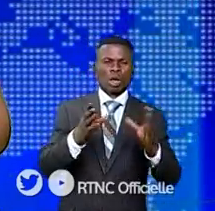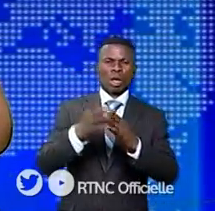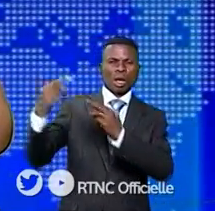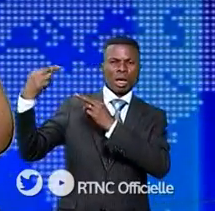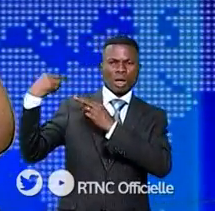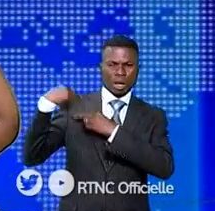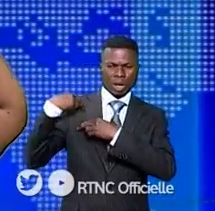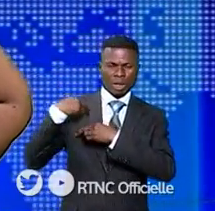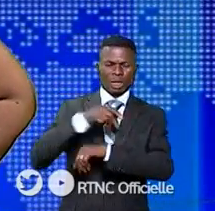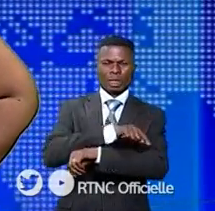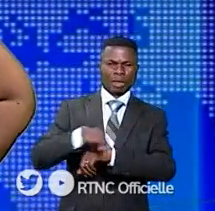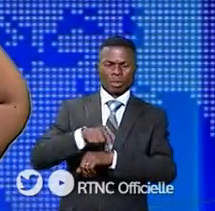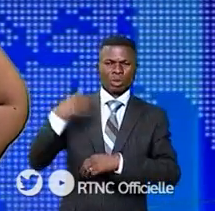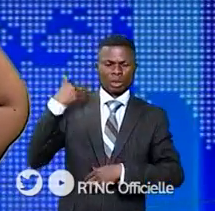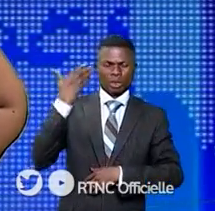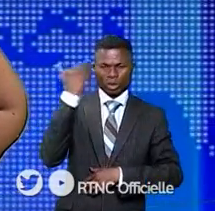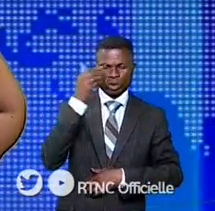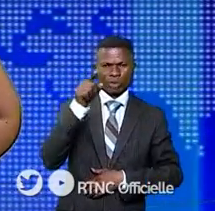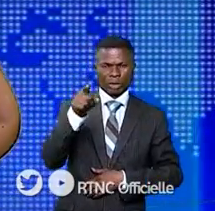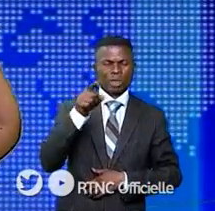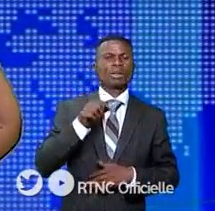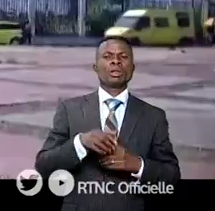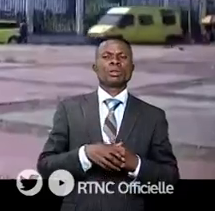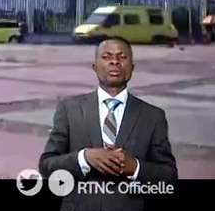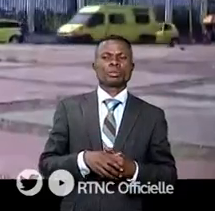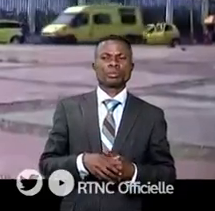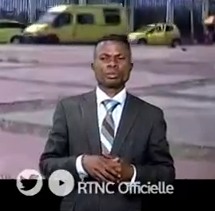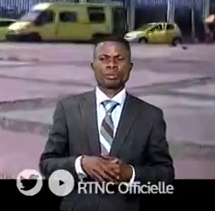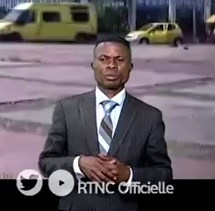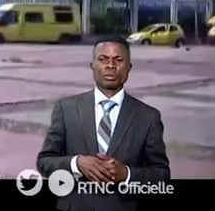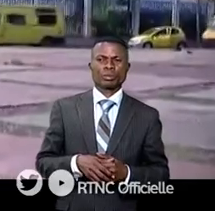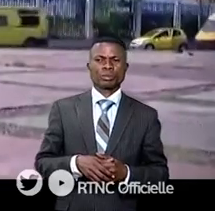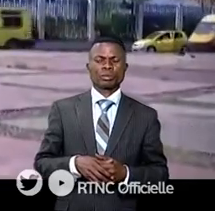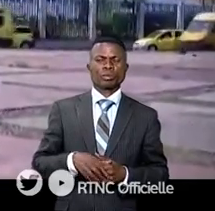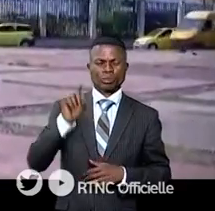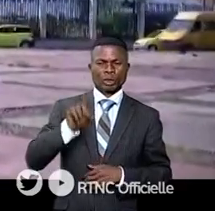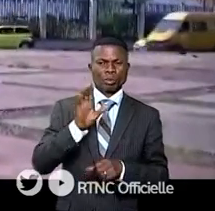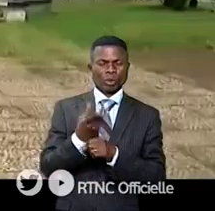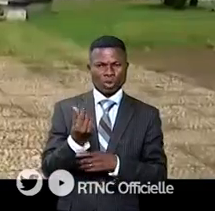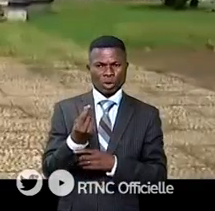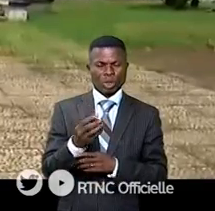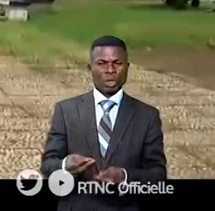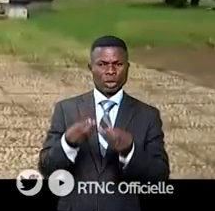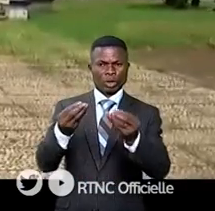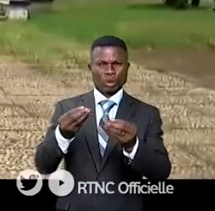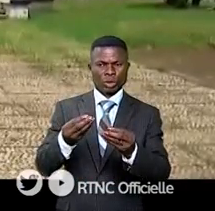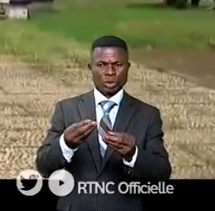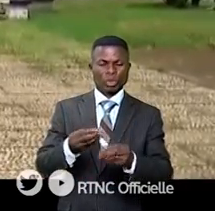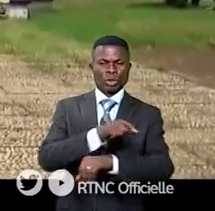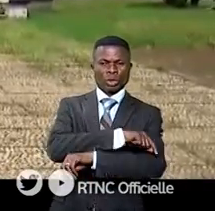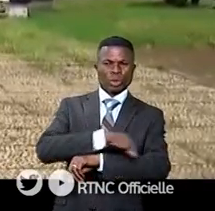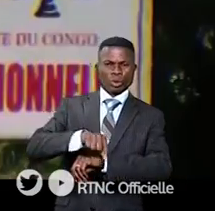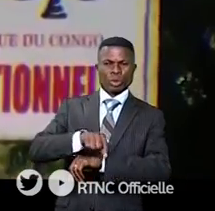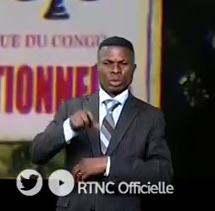des instances judiciaires. Cédric Enina, signe ce reportage. Il faut plus de moyens à la disposition de l'appareil